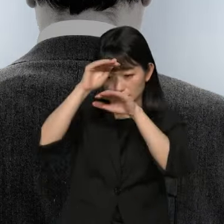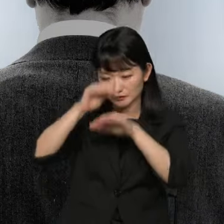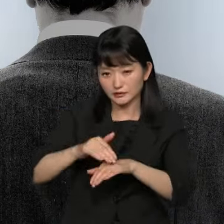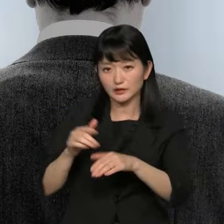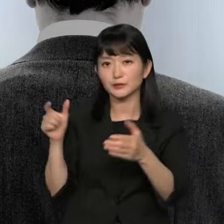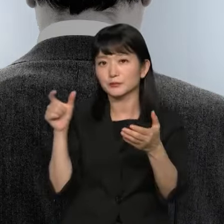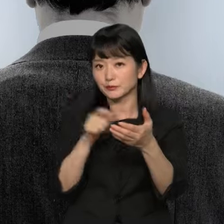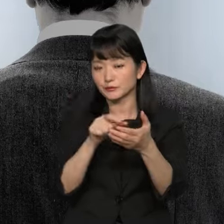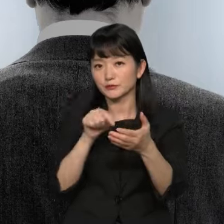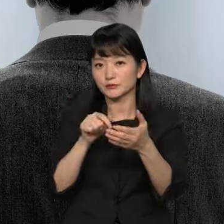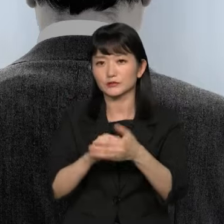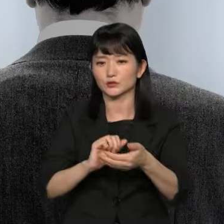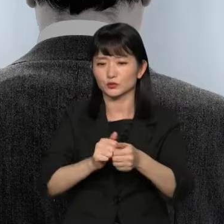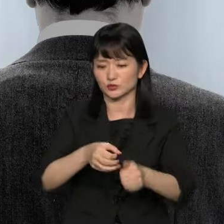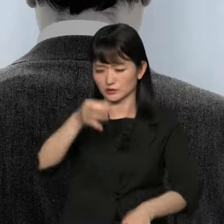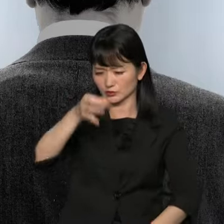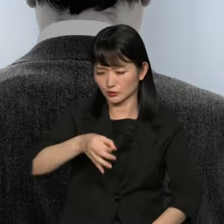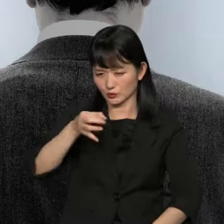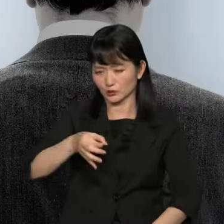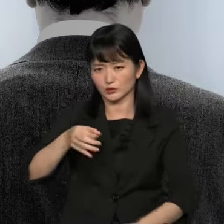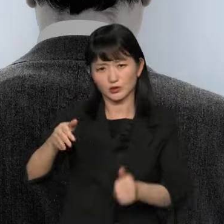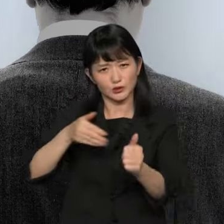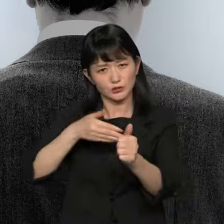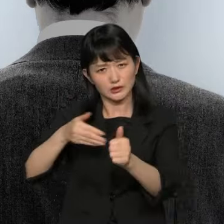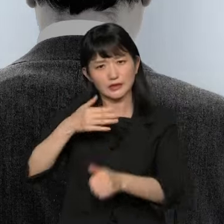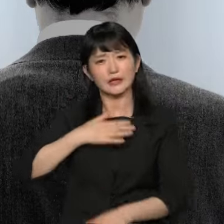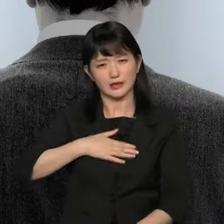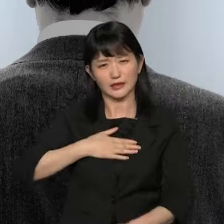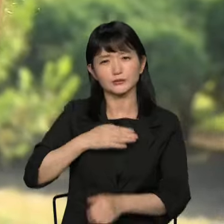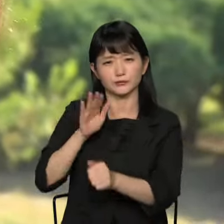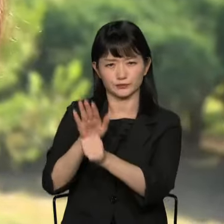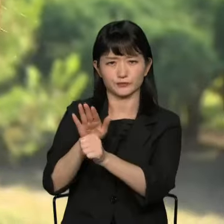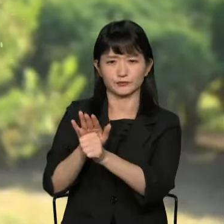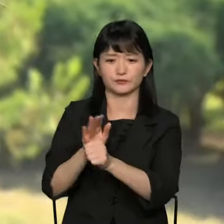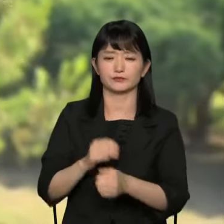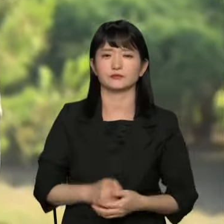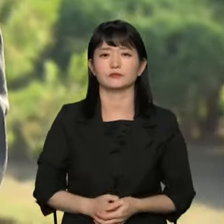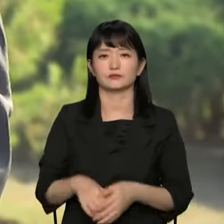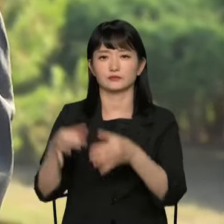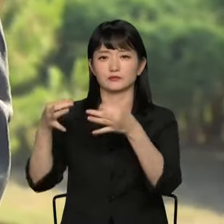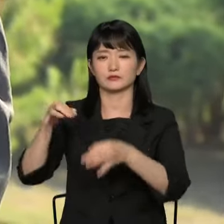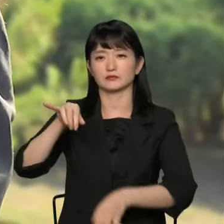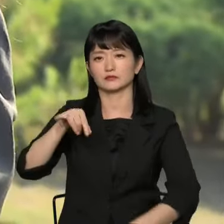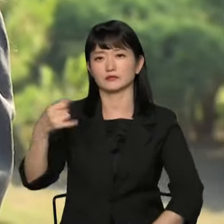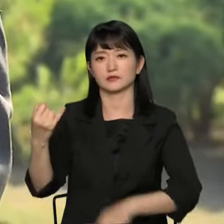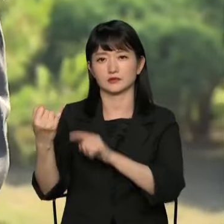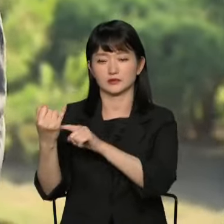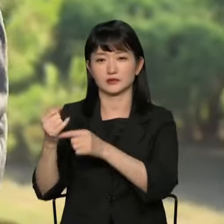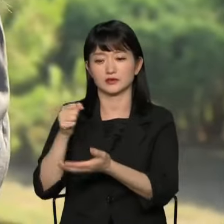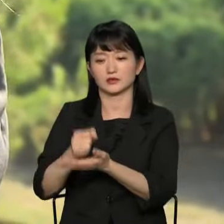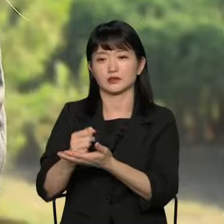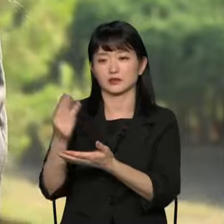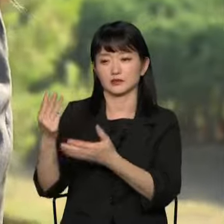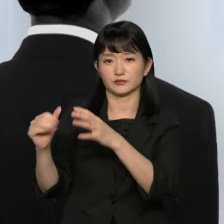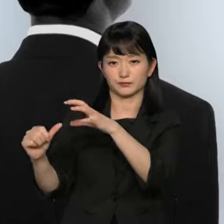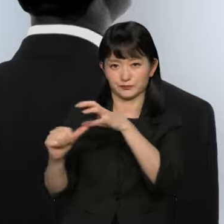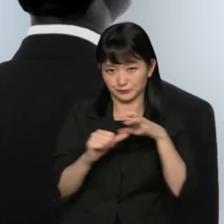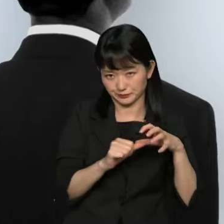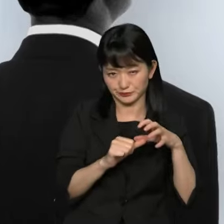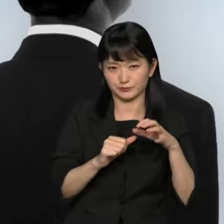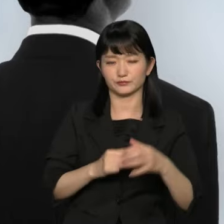점을 볼 때 시세 조종 행위를 인지하고 도왔다고 본 겁니다. 김건희 여사의 경우 계좌 3개가